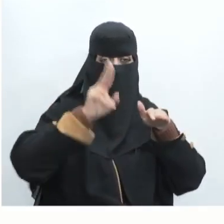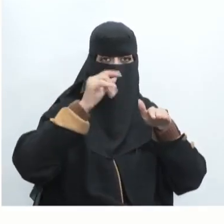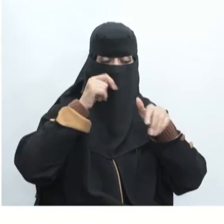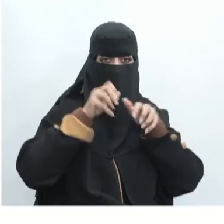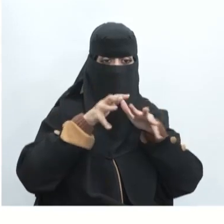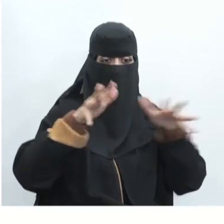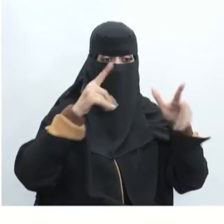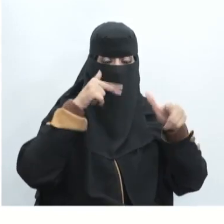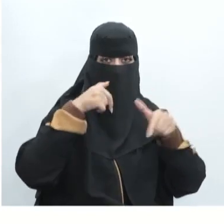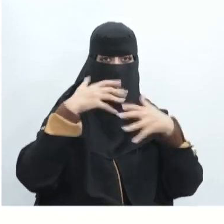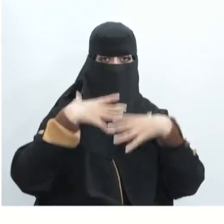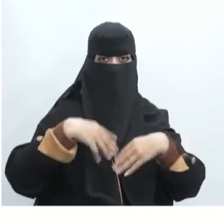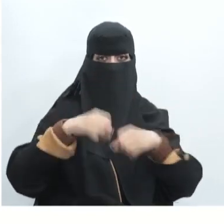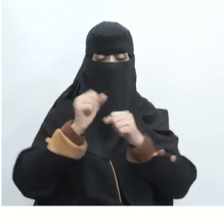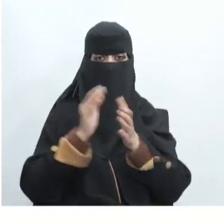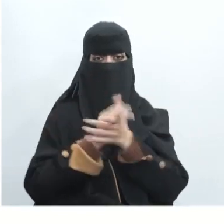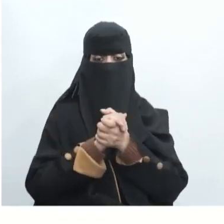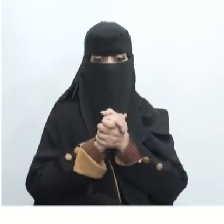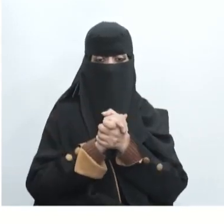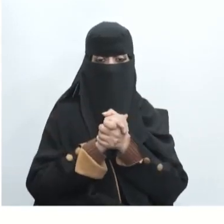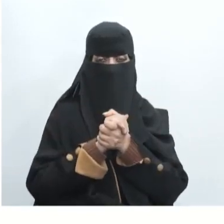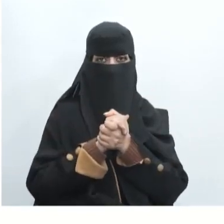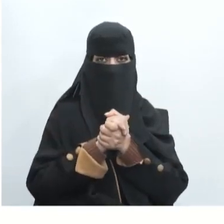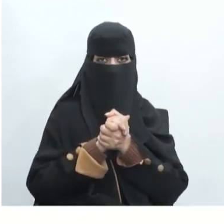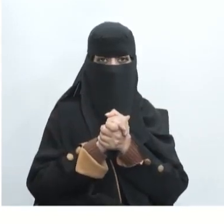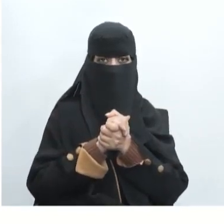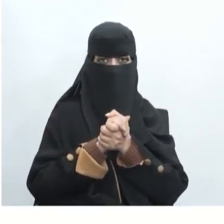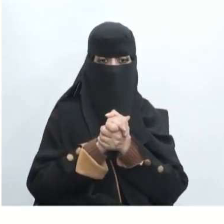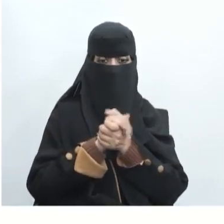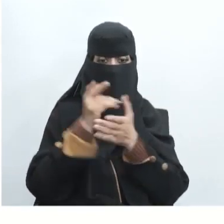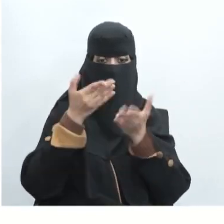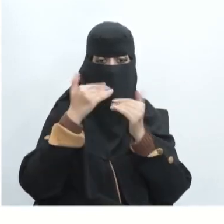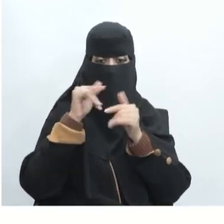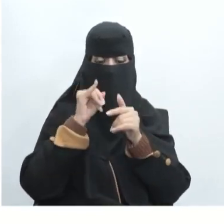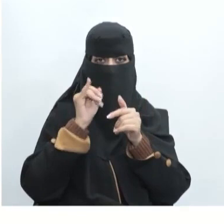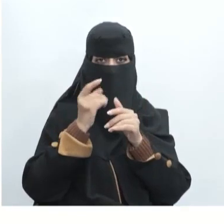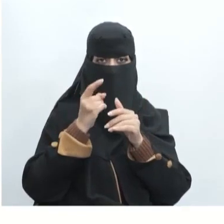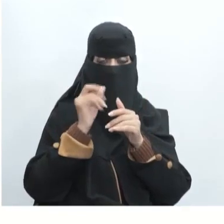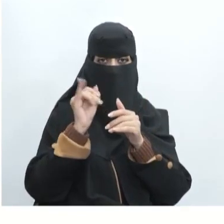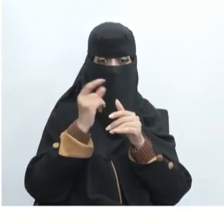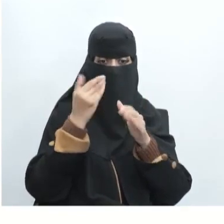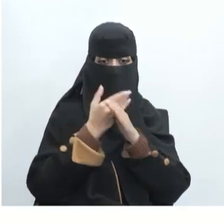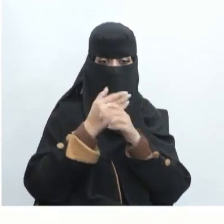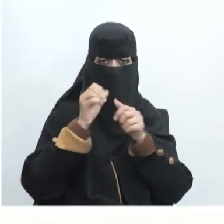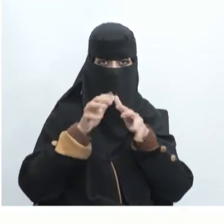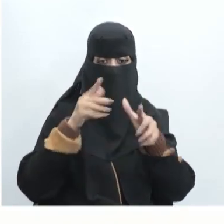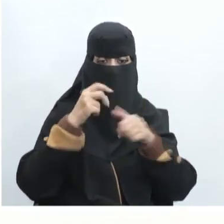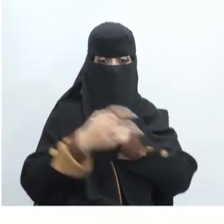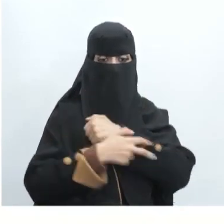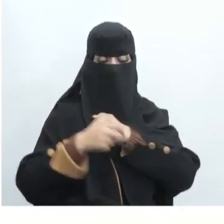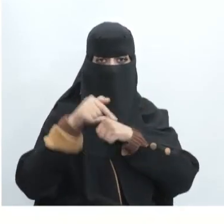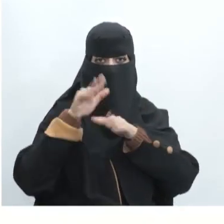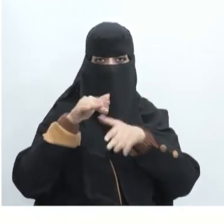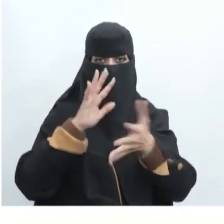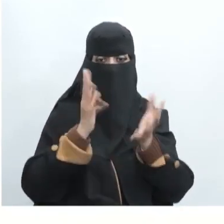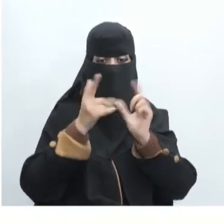احسنتم هي الركود الاقتصادي او التنموي من اسباب انتشار الفقر احسنتم ابناء وبنات